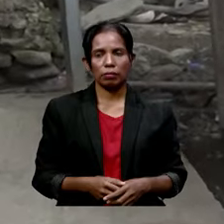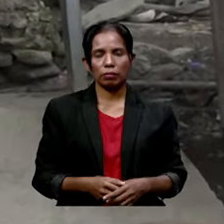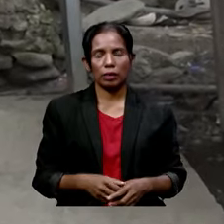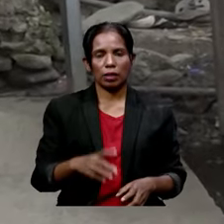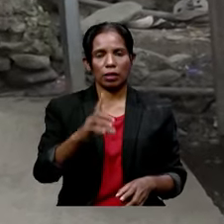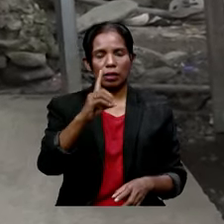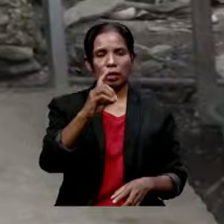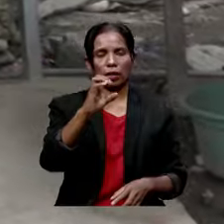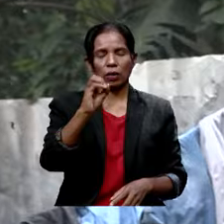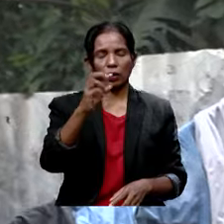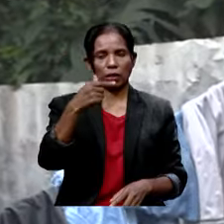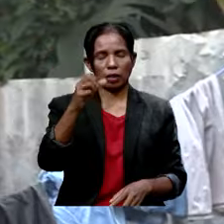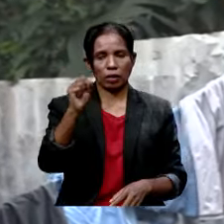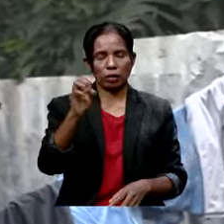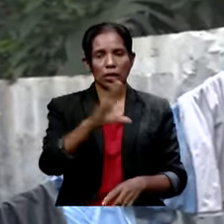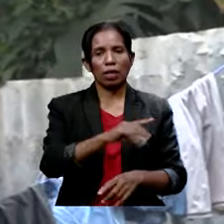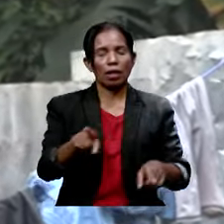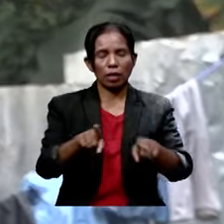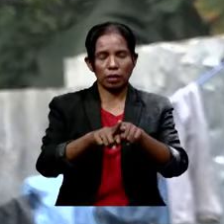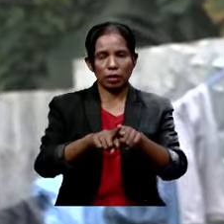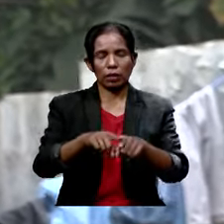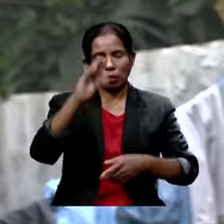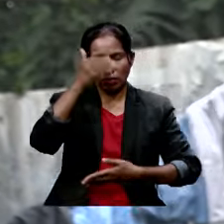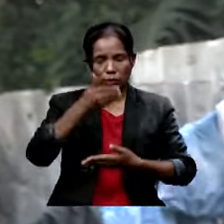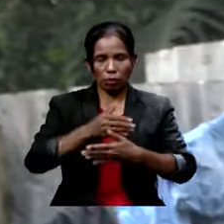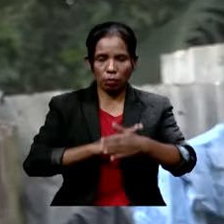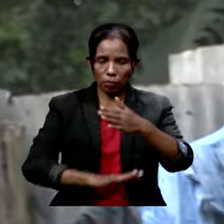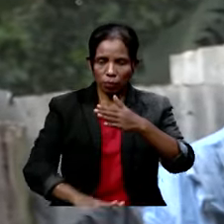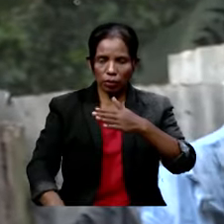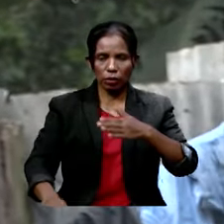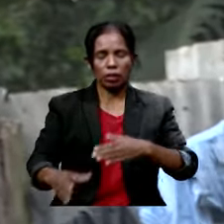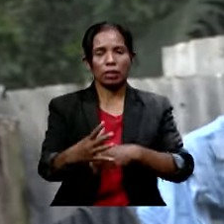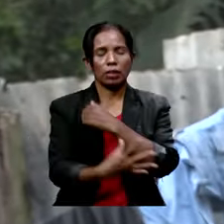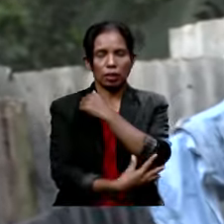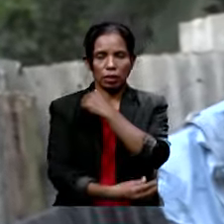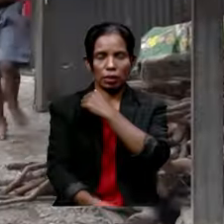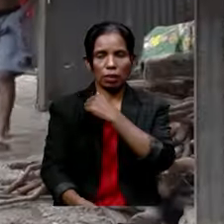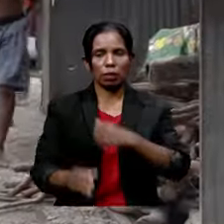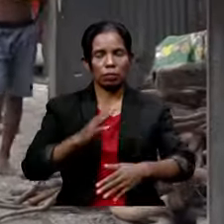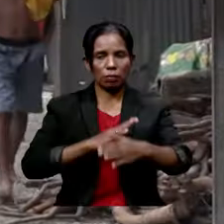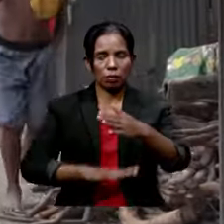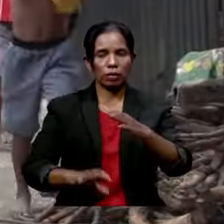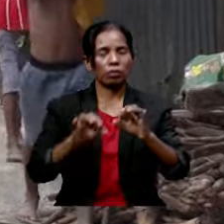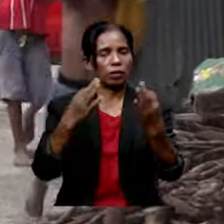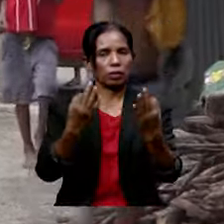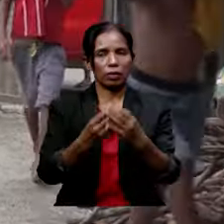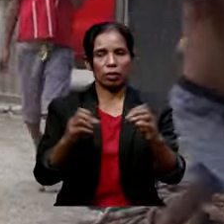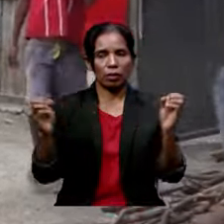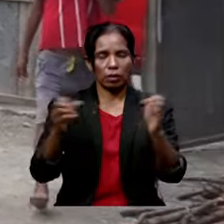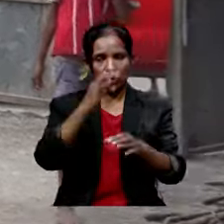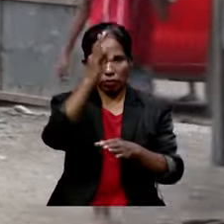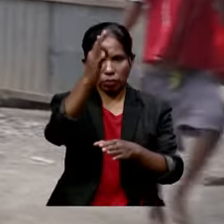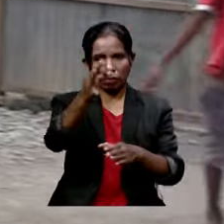Degrasio hanesa non mane ida nebe moris ia kondisaun vulnerável, moris ia familia ida nebe makladung garante bania